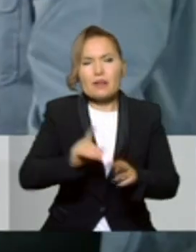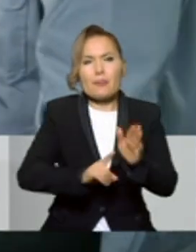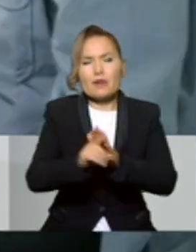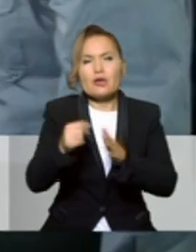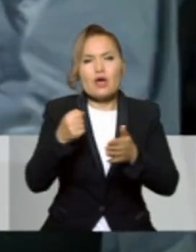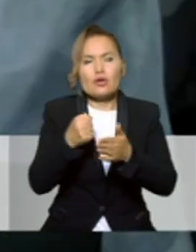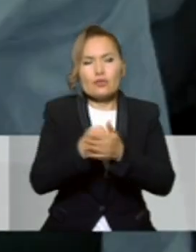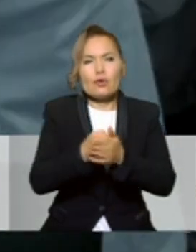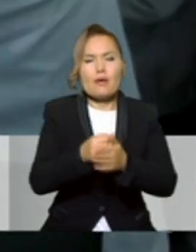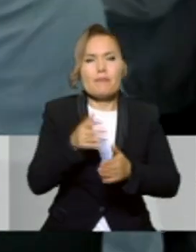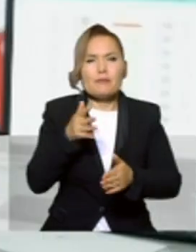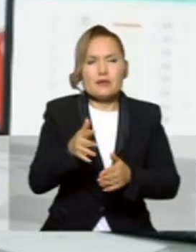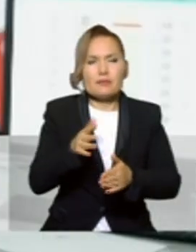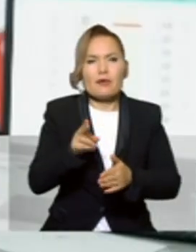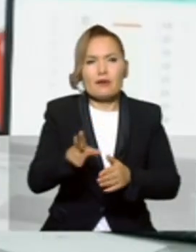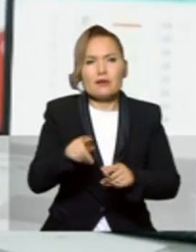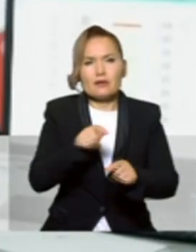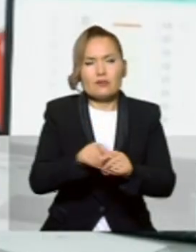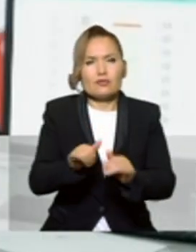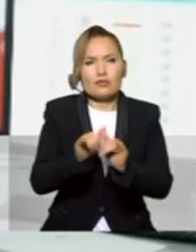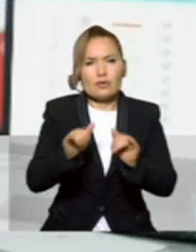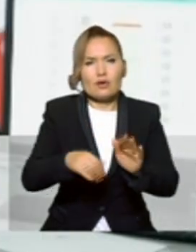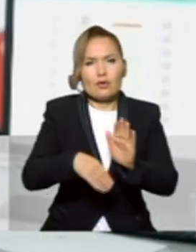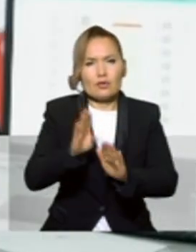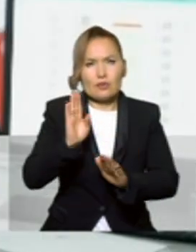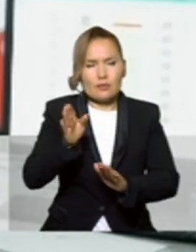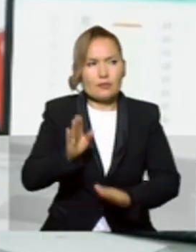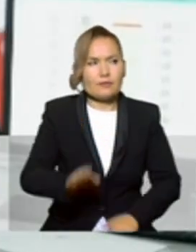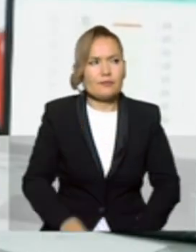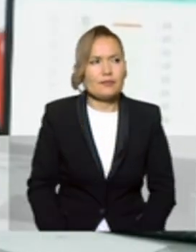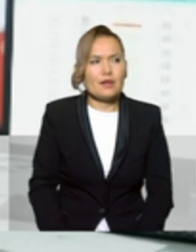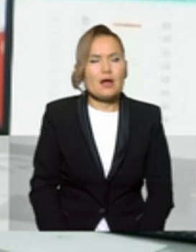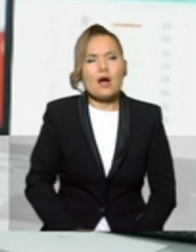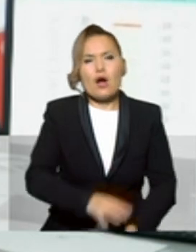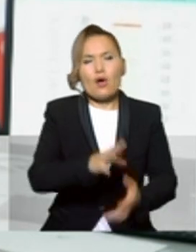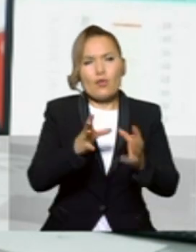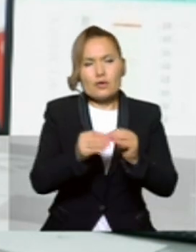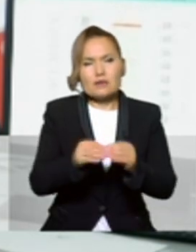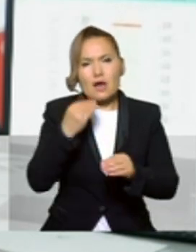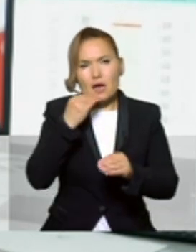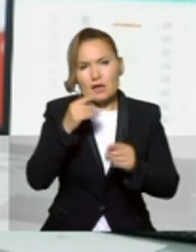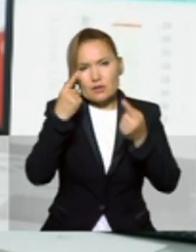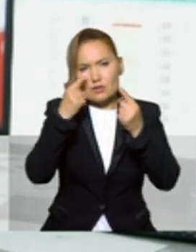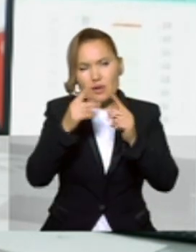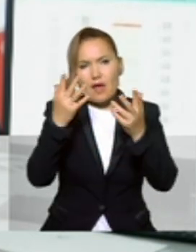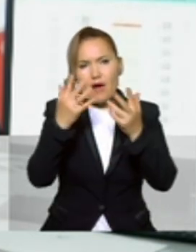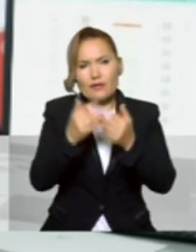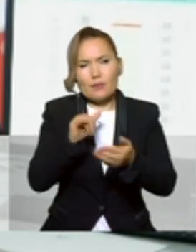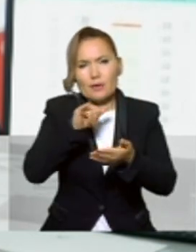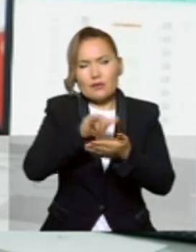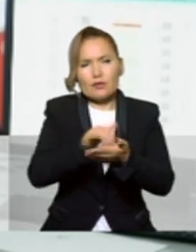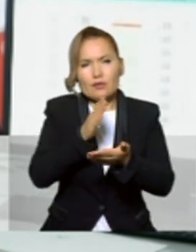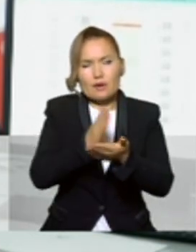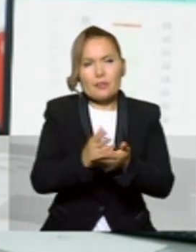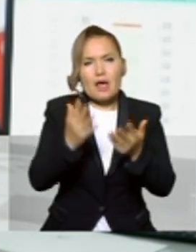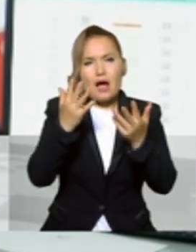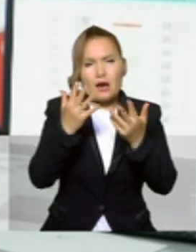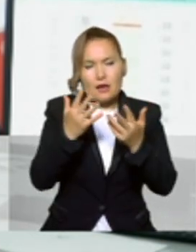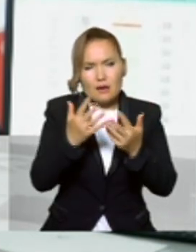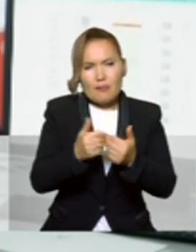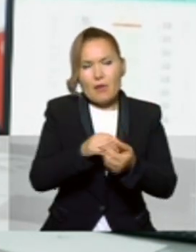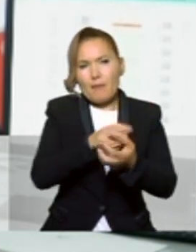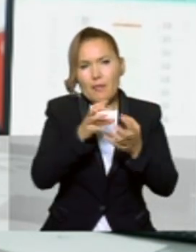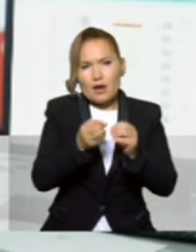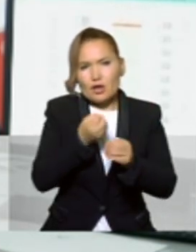дейін төмендейді. Заманауи технологияға сәйкес салынған зауыт. Себебі бұл неге жақсы технологиялар болу